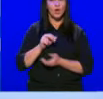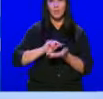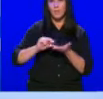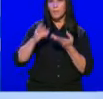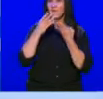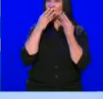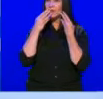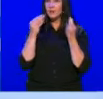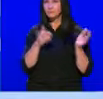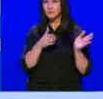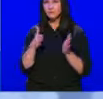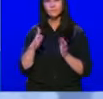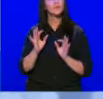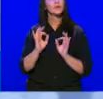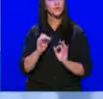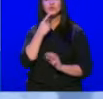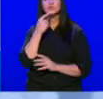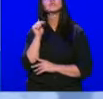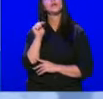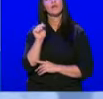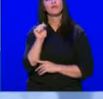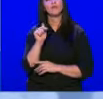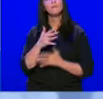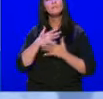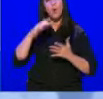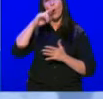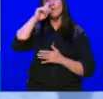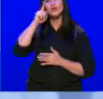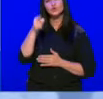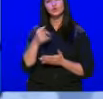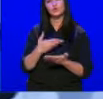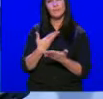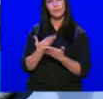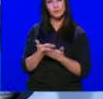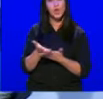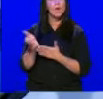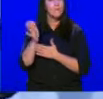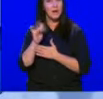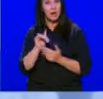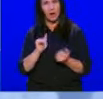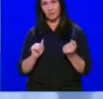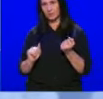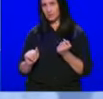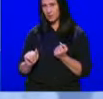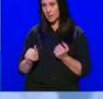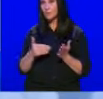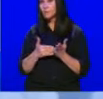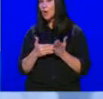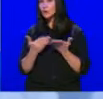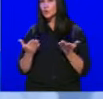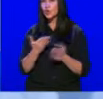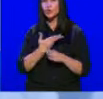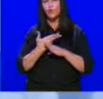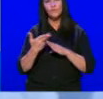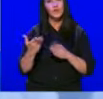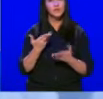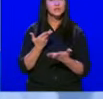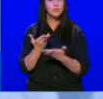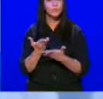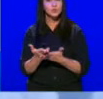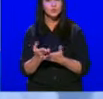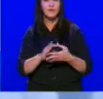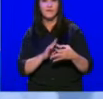ни. Ами именно за това е много важно това предложение, макар да е закъсняло, защото то винаги се поставя